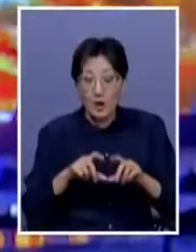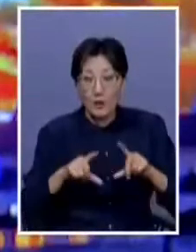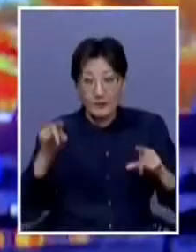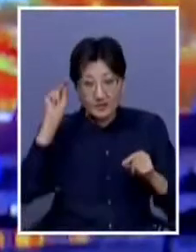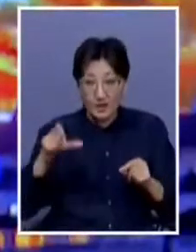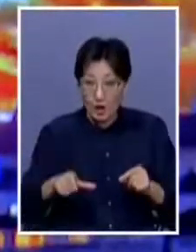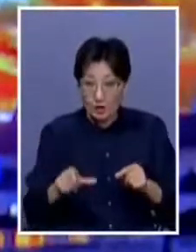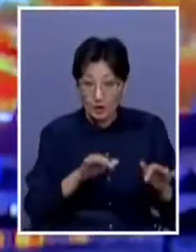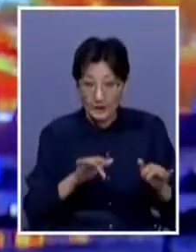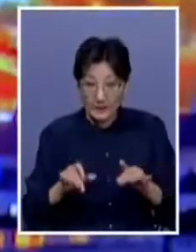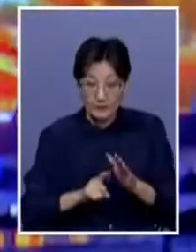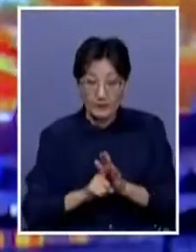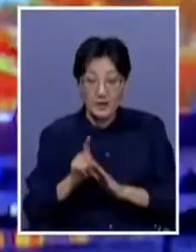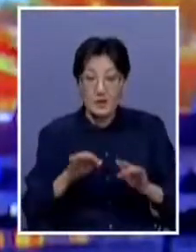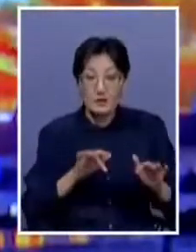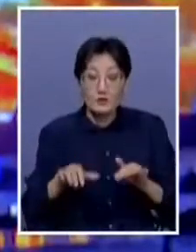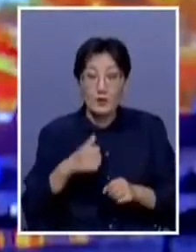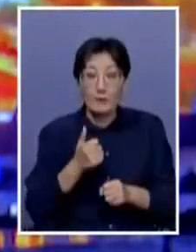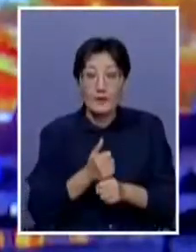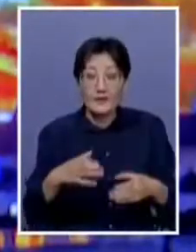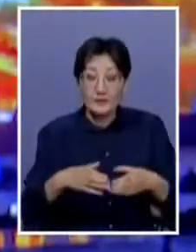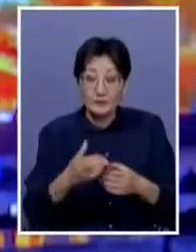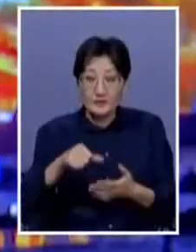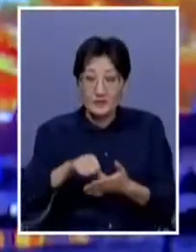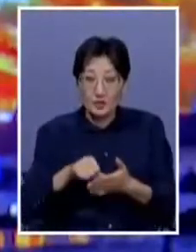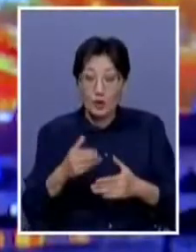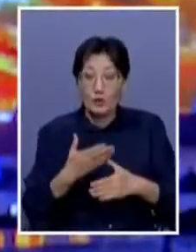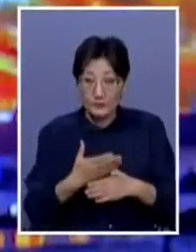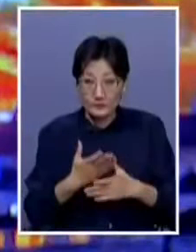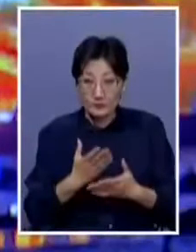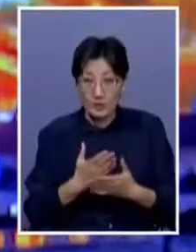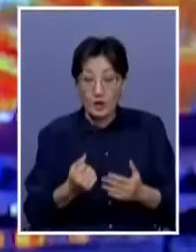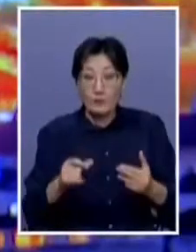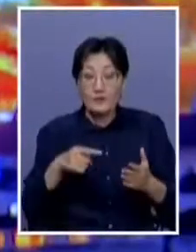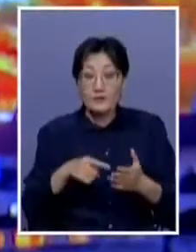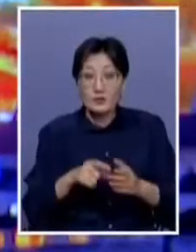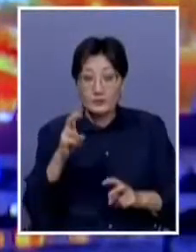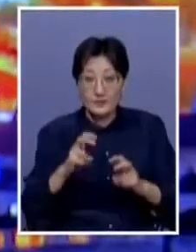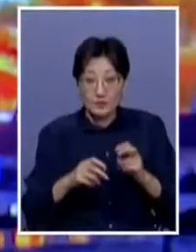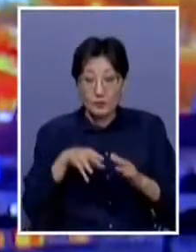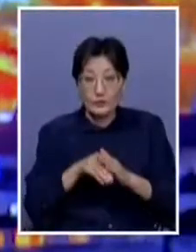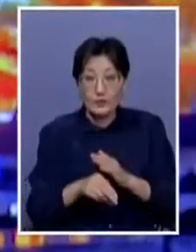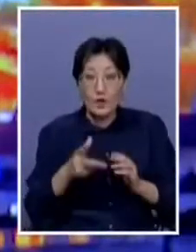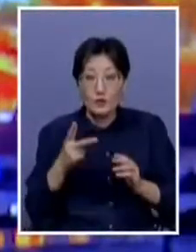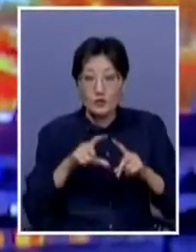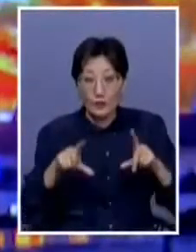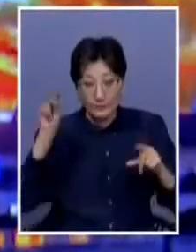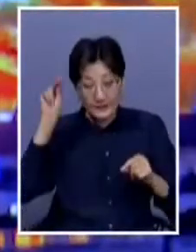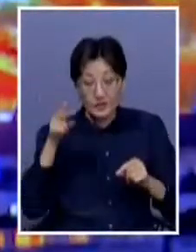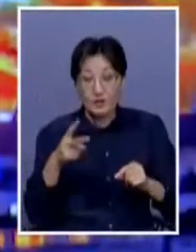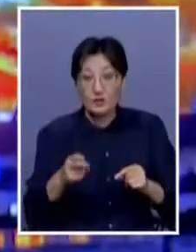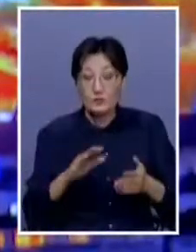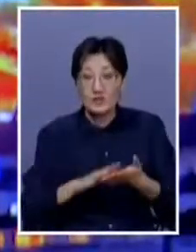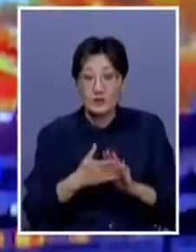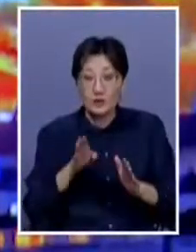жол акциясы басталды. Шараға бас партияның мүшелері атсалысып жатыр. Бүгін қаладағы зауыттардың бірі 3 мектептің 200